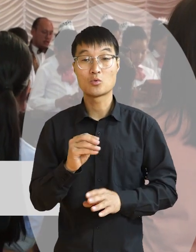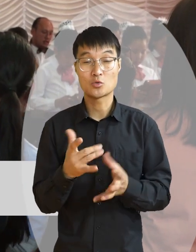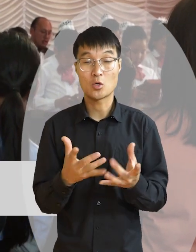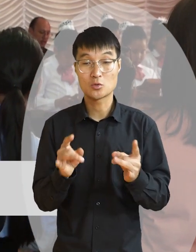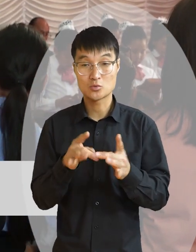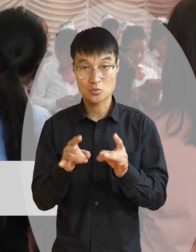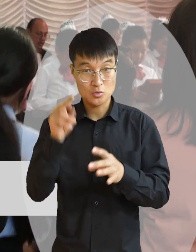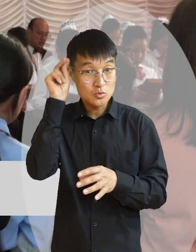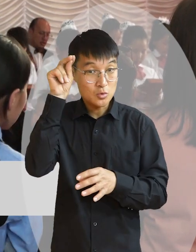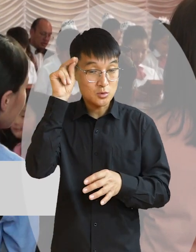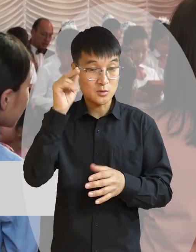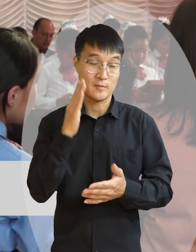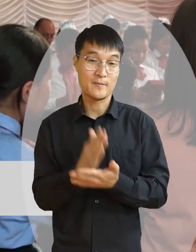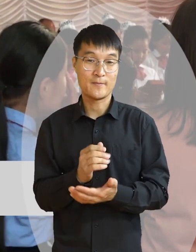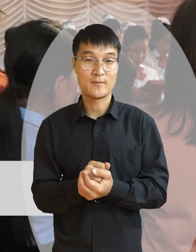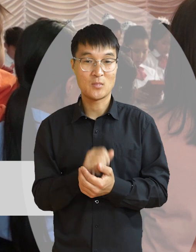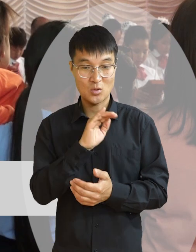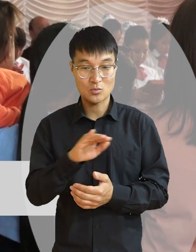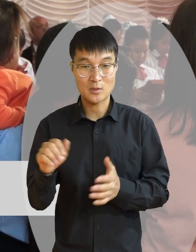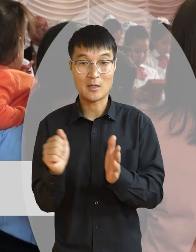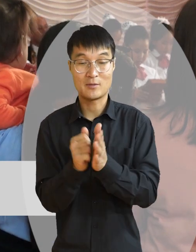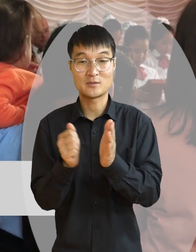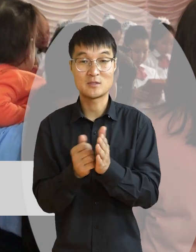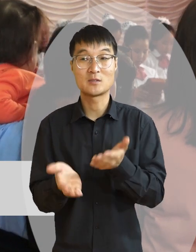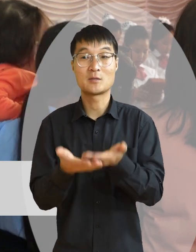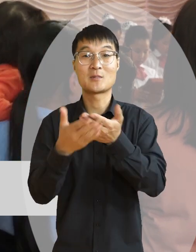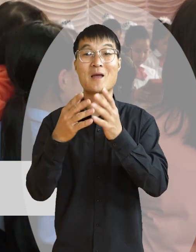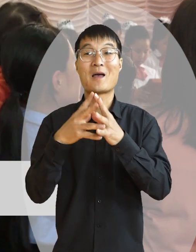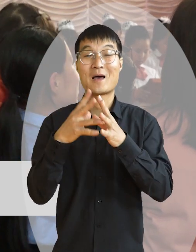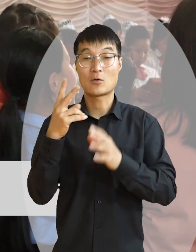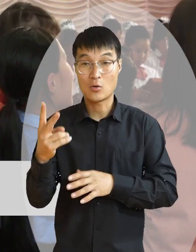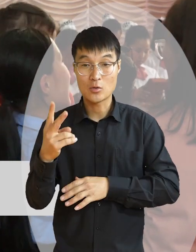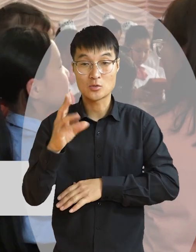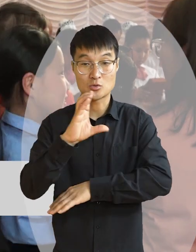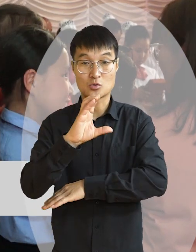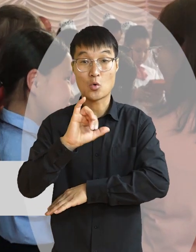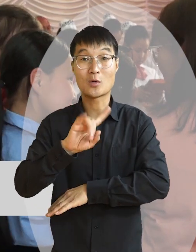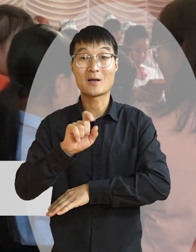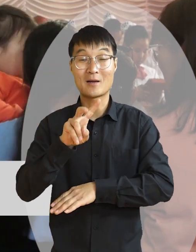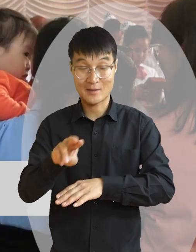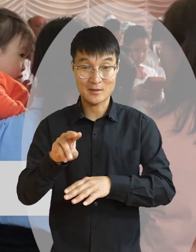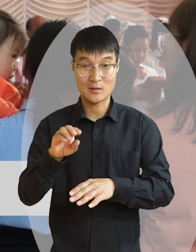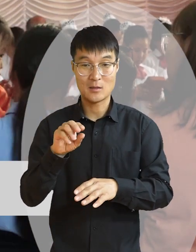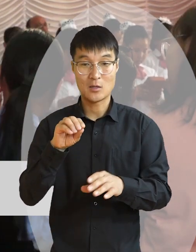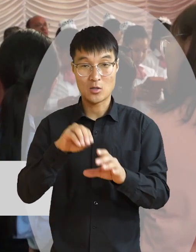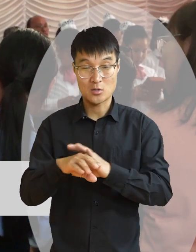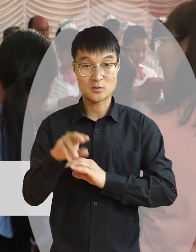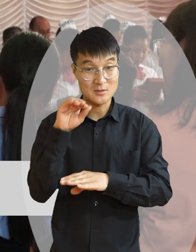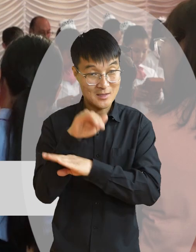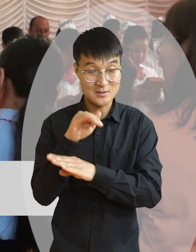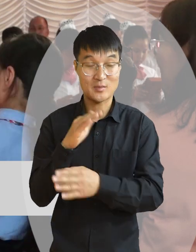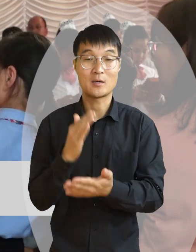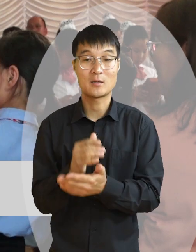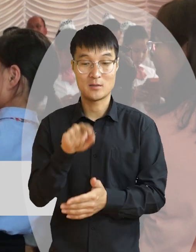авиасыг хөгжүүлэх чиглэлээр 12 төрлийн дугуйлан хичээллүүлж энэ одоо дугуйлангуудад